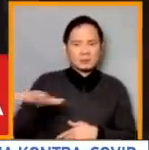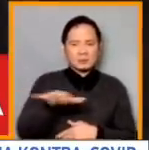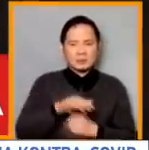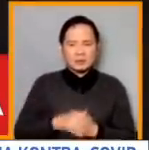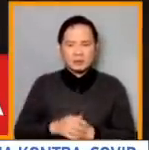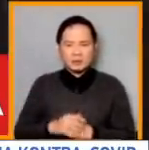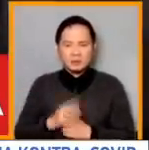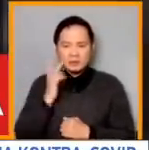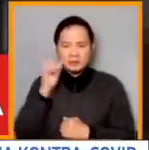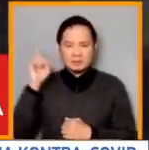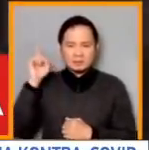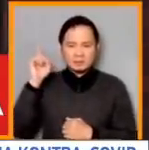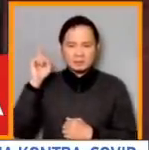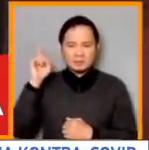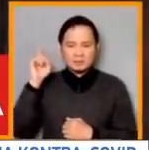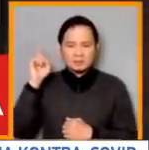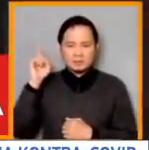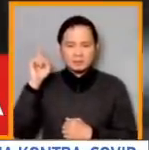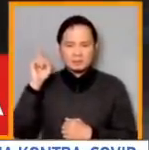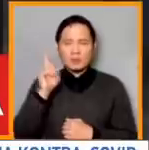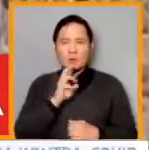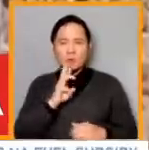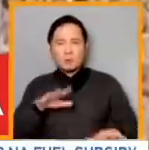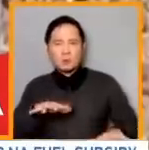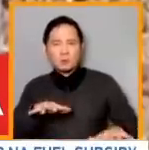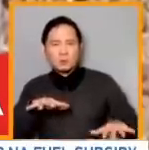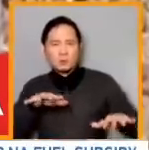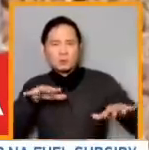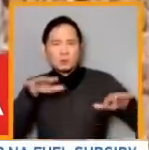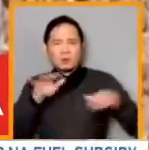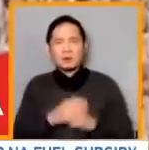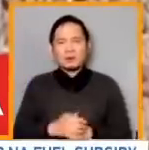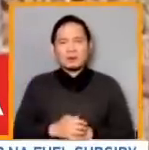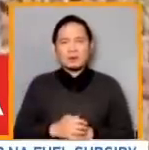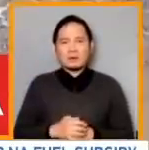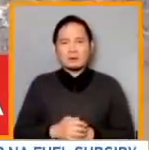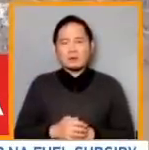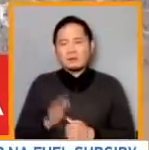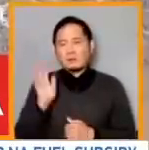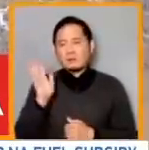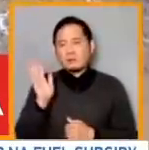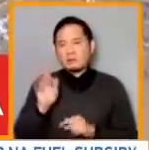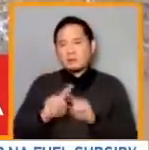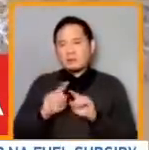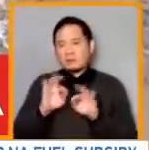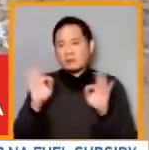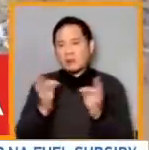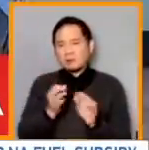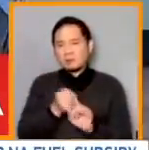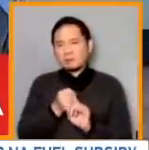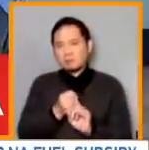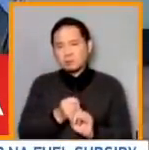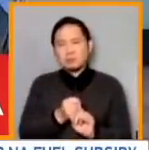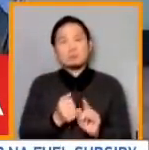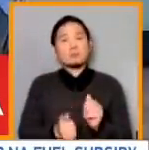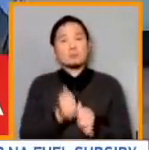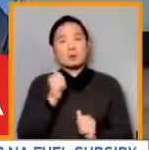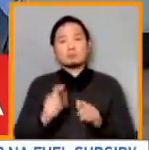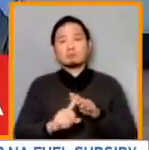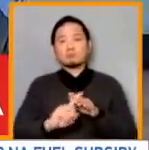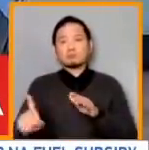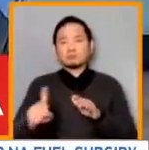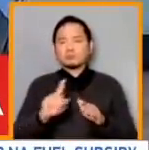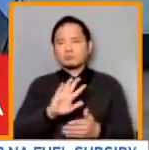sa taas ng tubig. Umabot sa 70 pamilya ang apektado. Ang ilan pansamantalang lumikas. Naghatid naman ng tulong